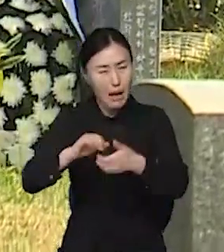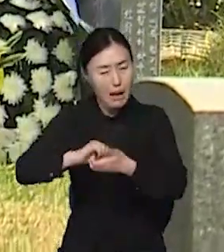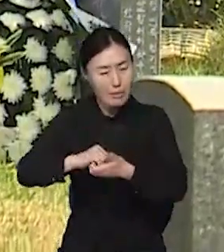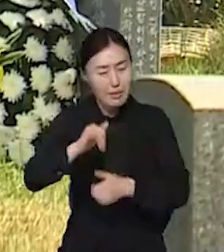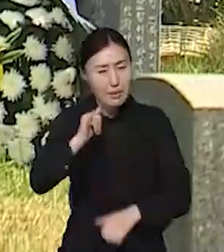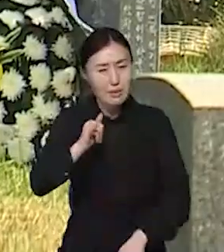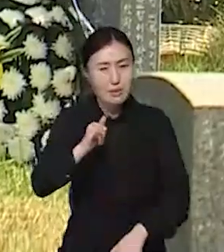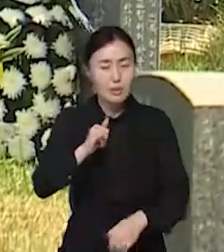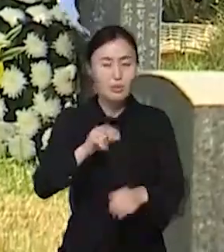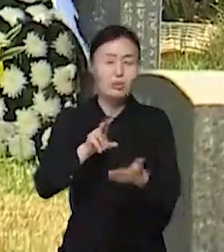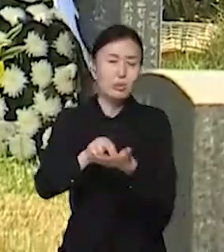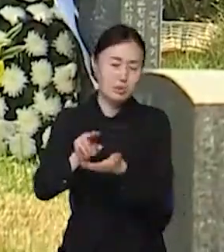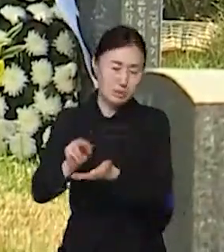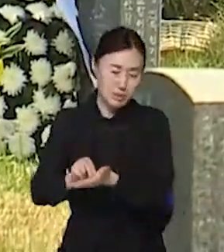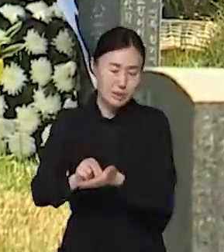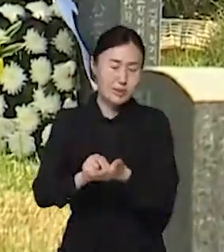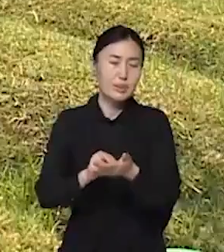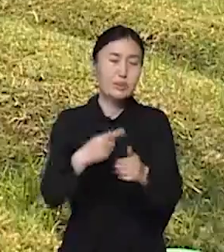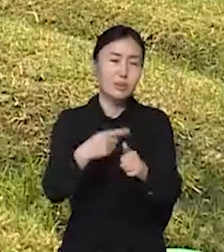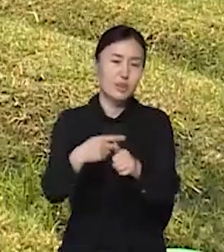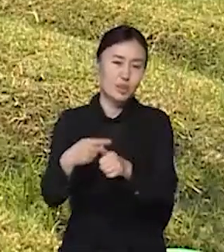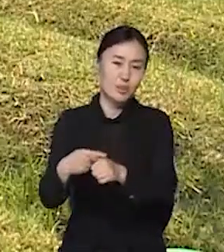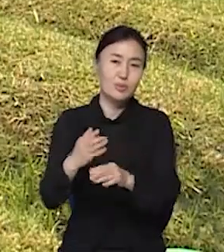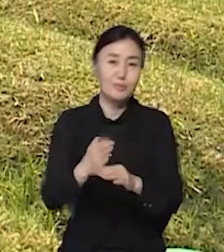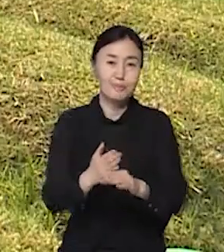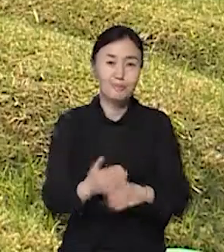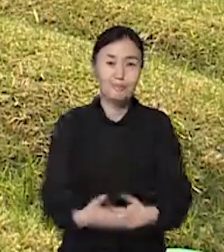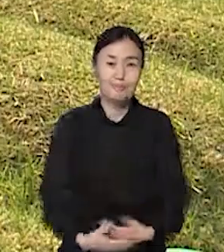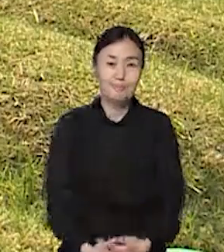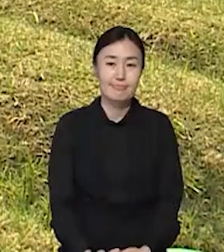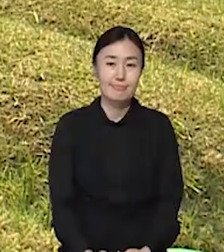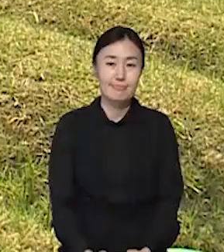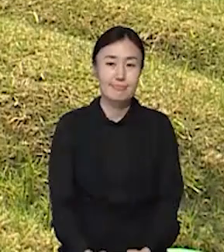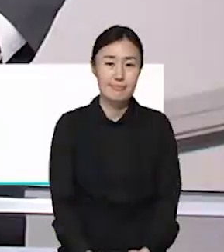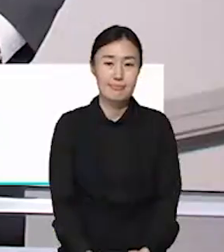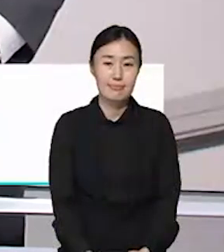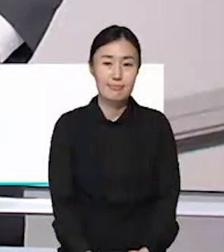많은 과제를 던졌습니다. KBC 이영길입니다.